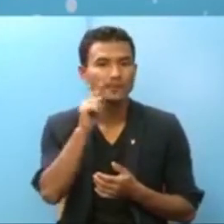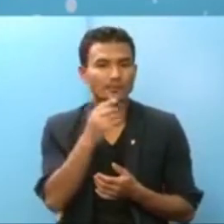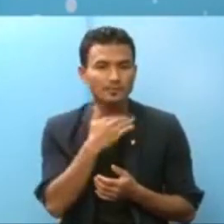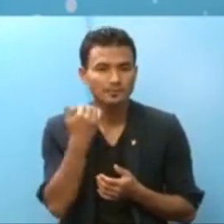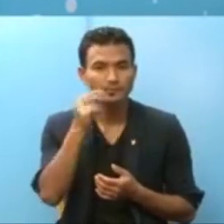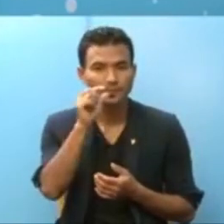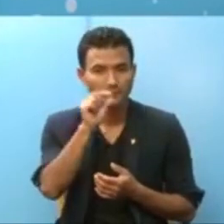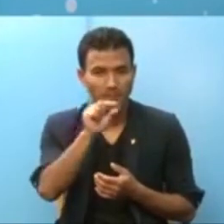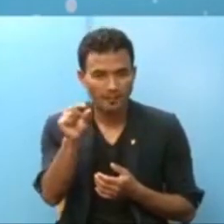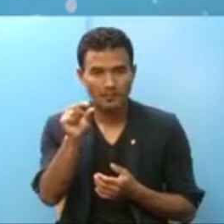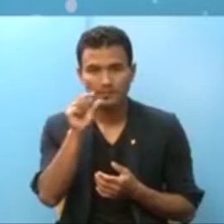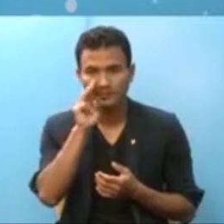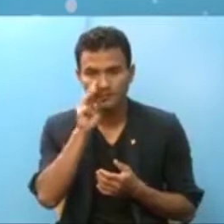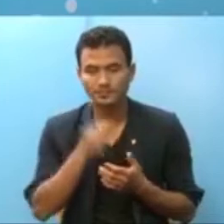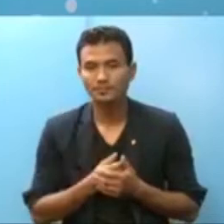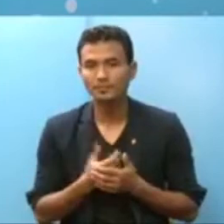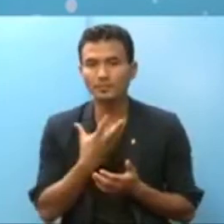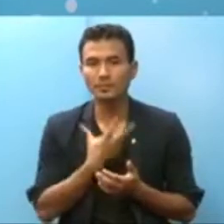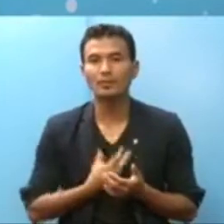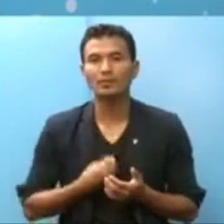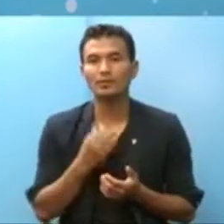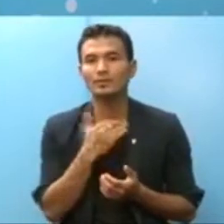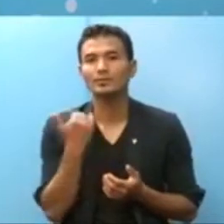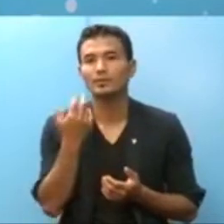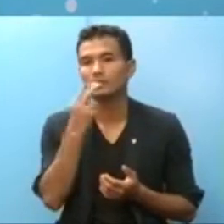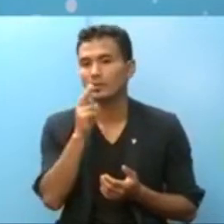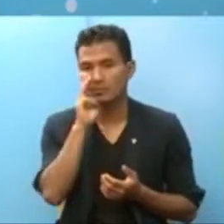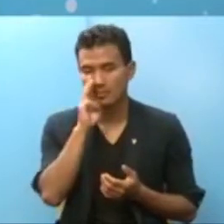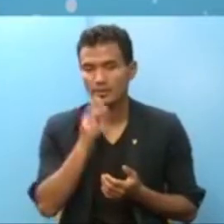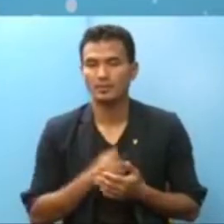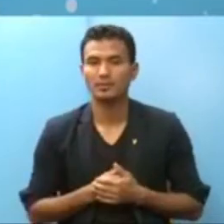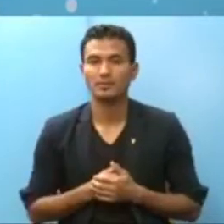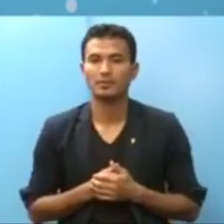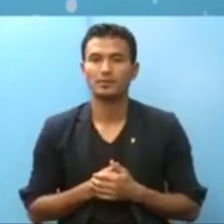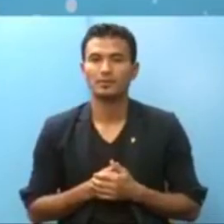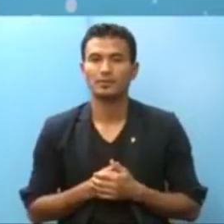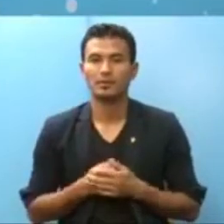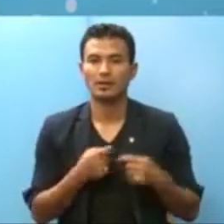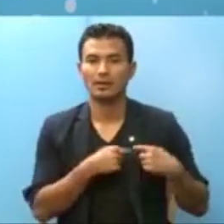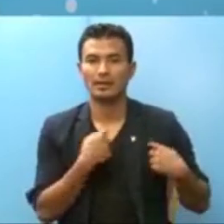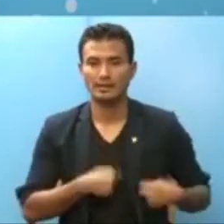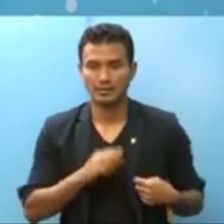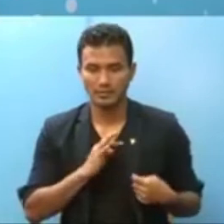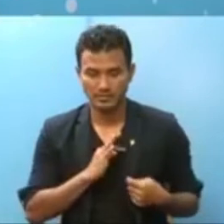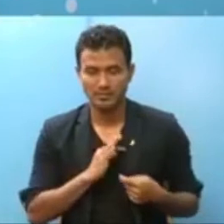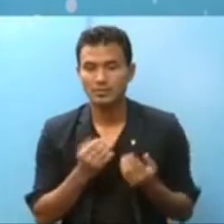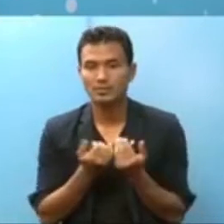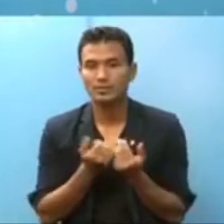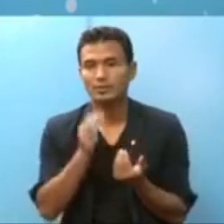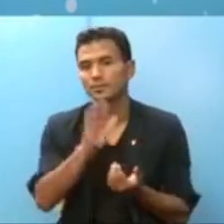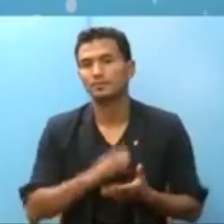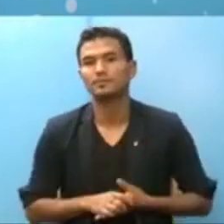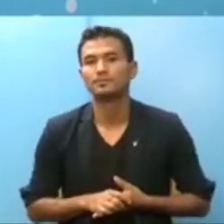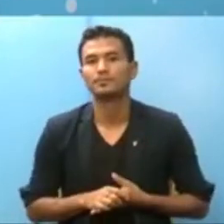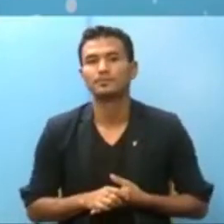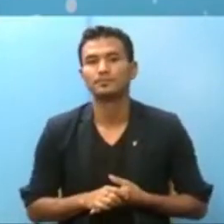मिर्तु को दुखत निधन भायेको मैं हार्दिक संबेदना वेक्तगर्द